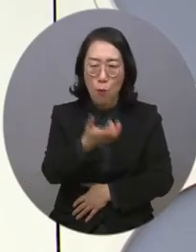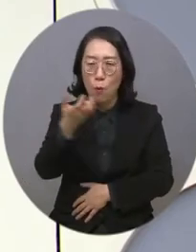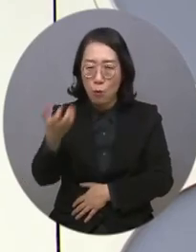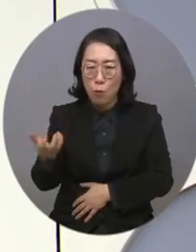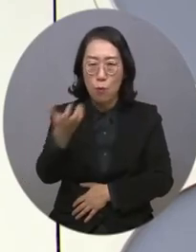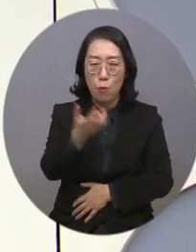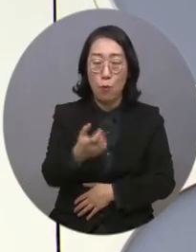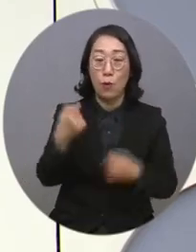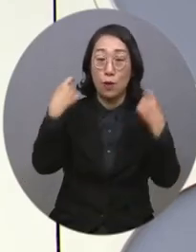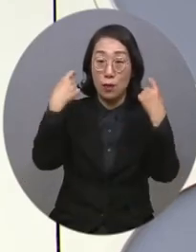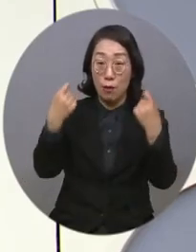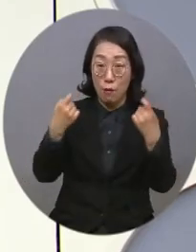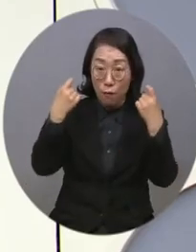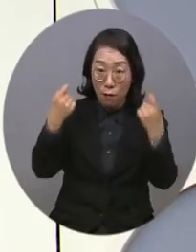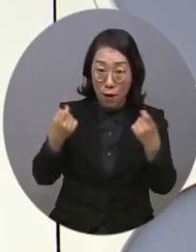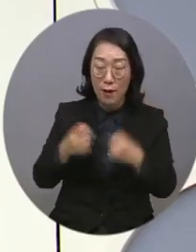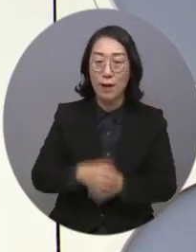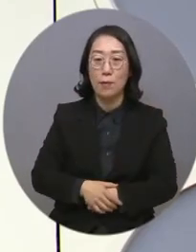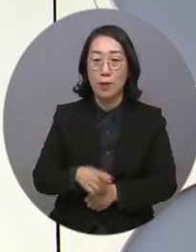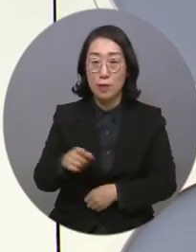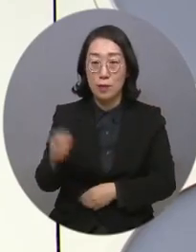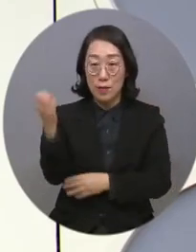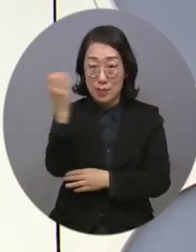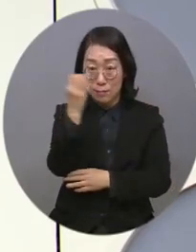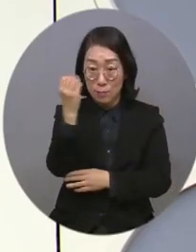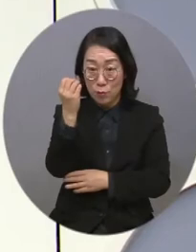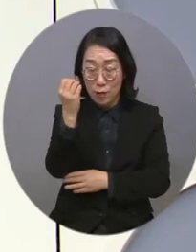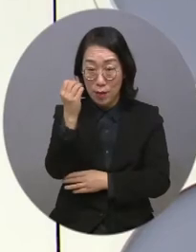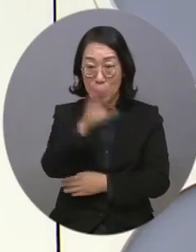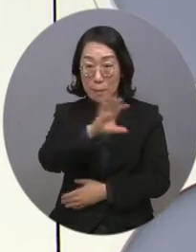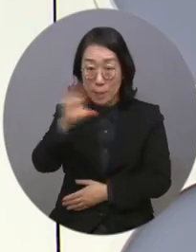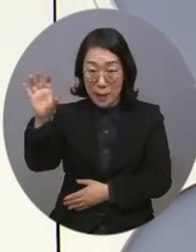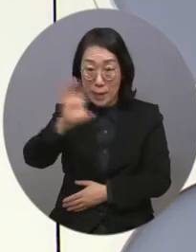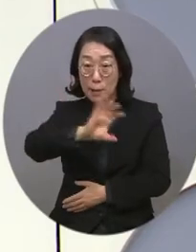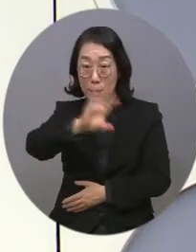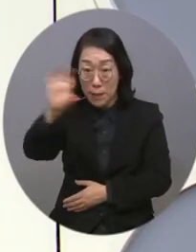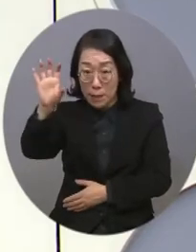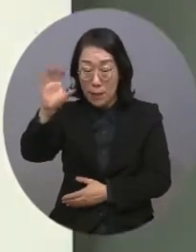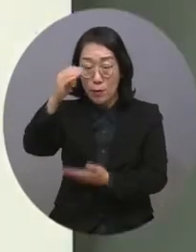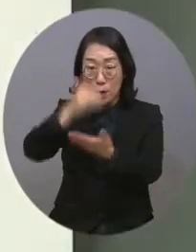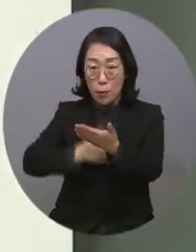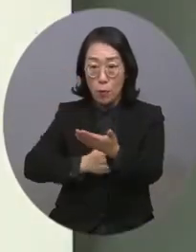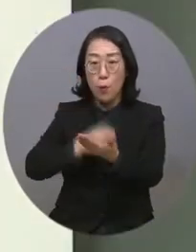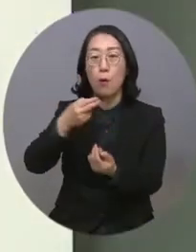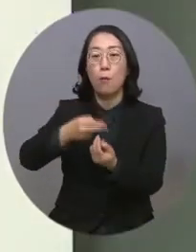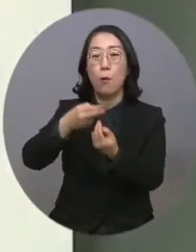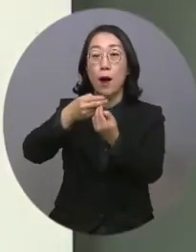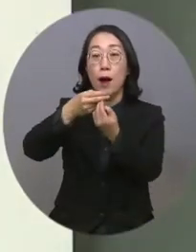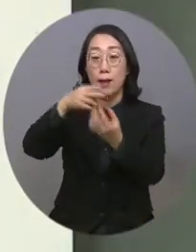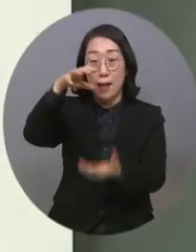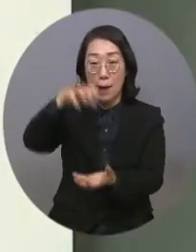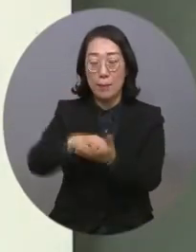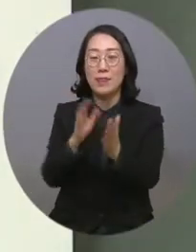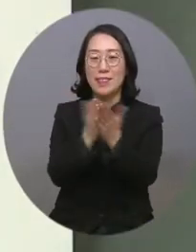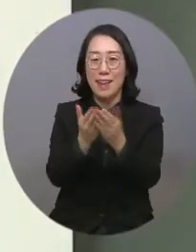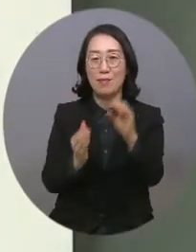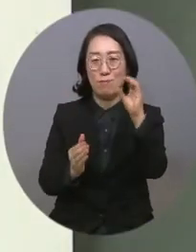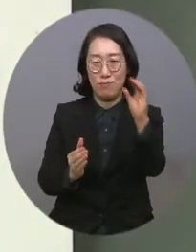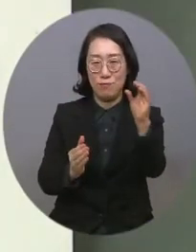그 신문에 연재했던 걸 책으로 냈습니다. 모아놓고. 예, 모아가지고. 예. 근데 이제 되게